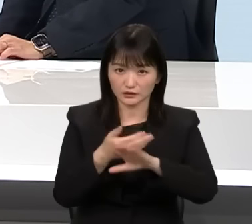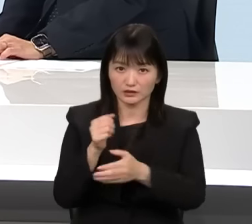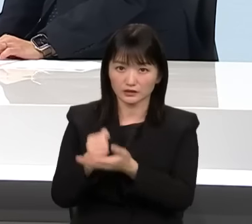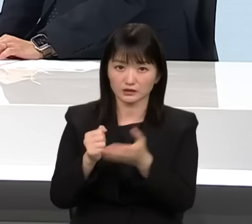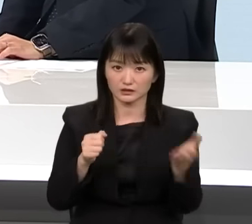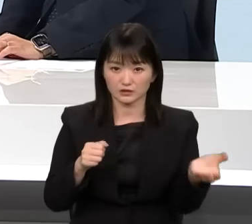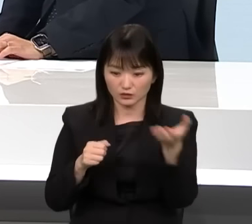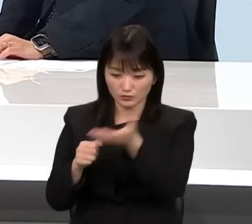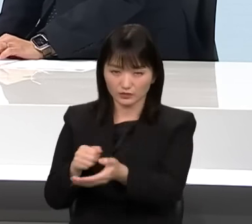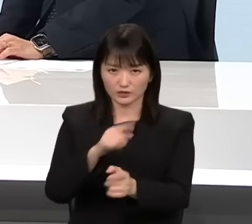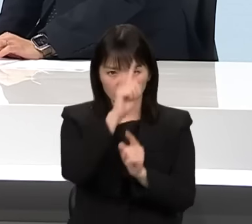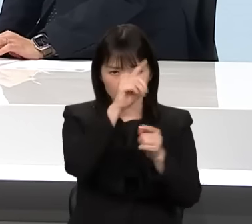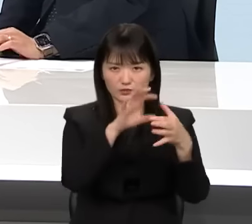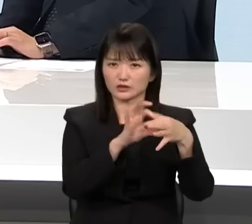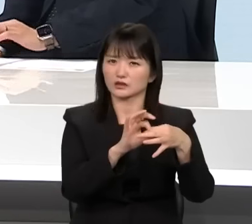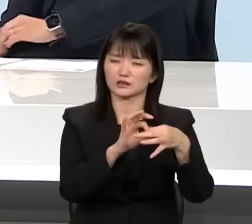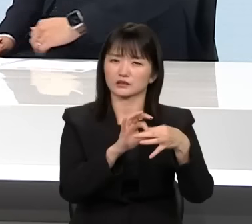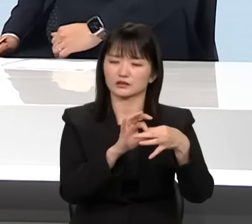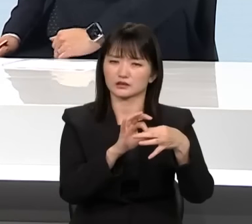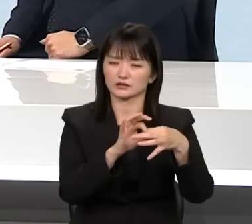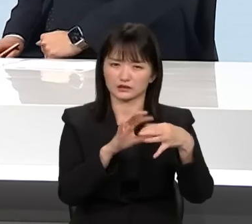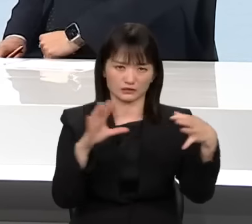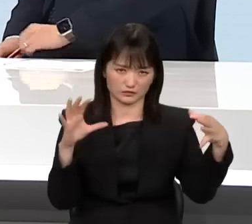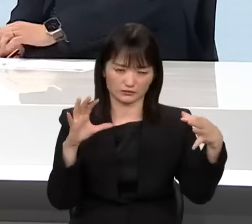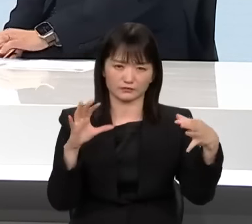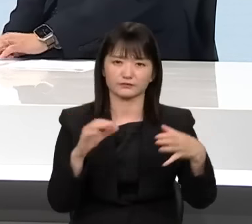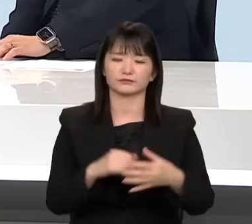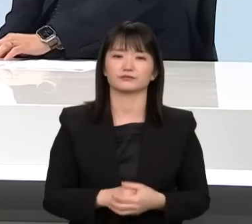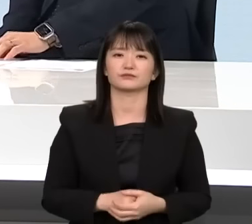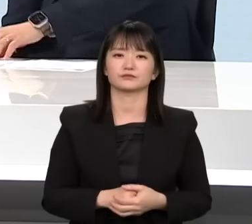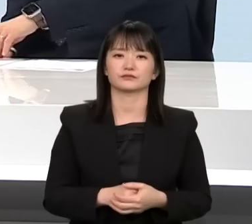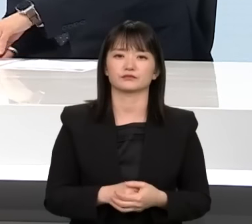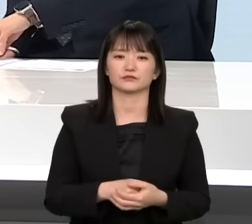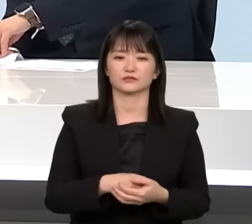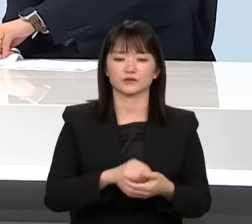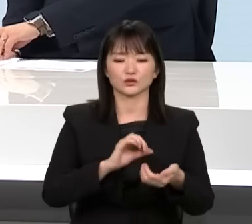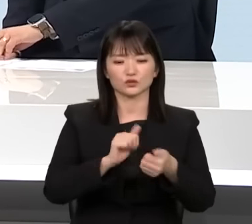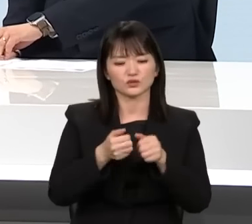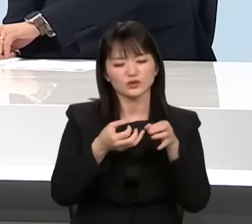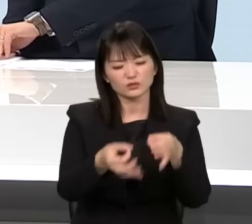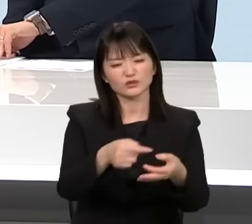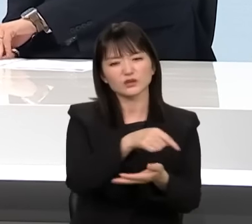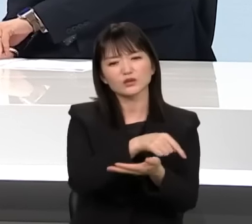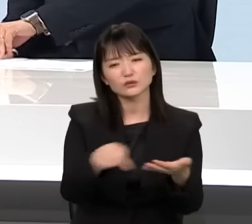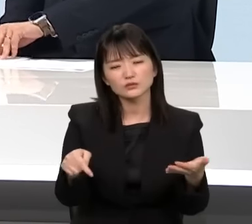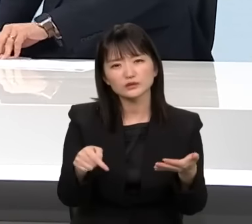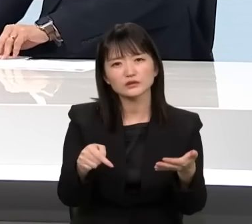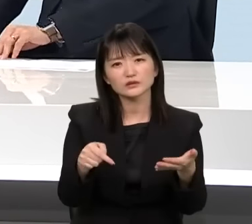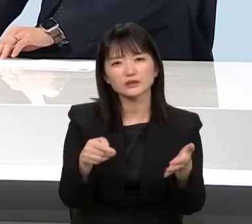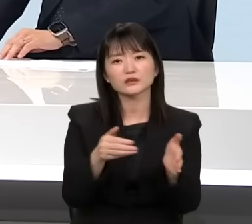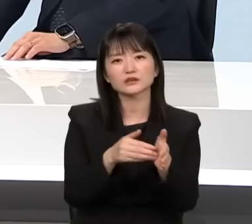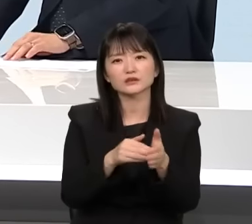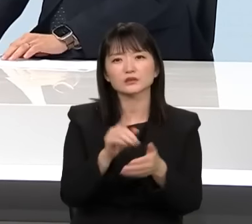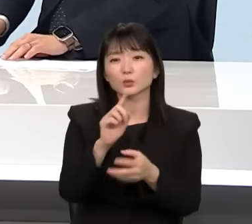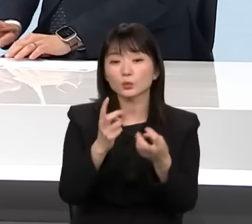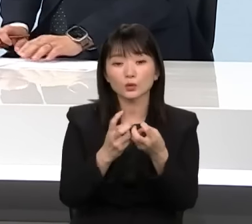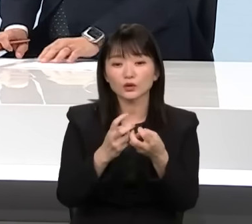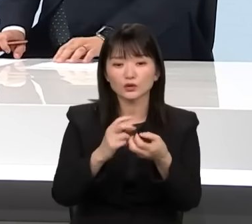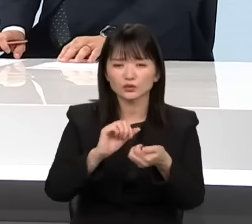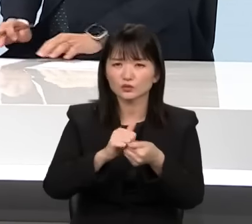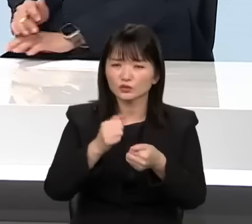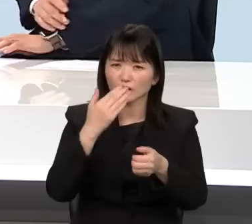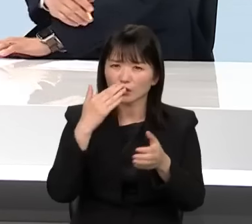이씨와 관계를 끊었다고 했습니다네 그러니까 손실을 보고 빠졌는데 어떻게 주가 공무를 할 수 있겠냐 이런